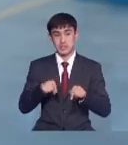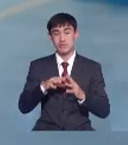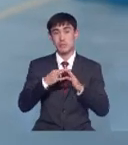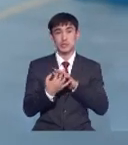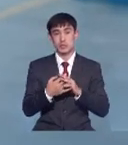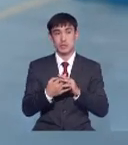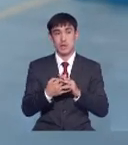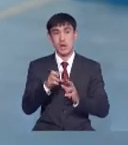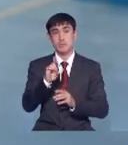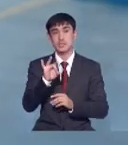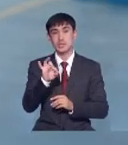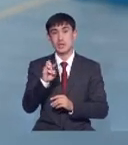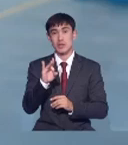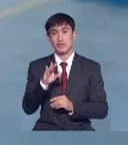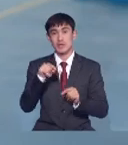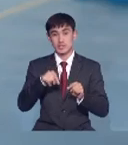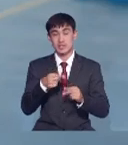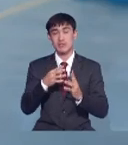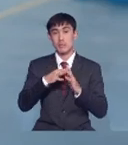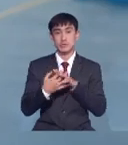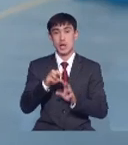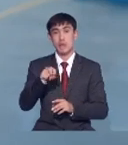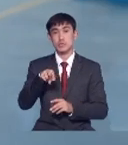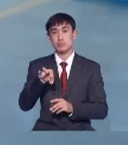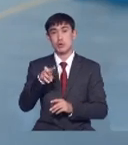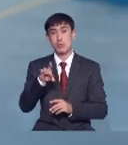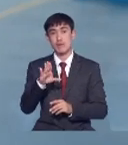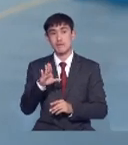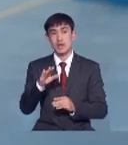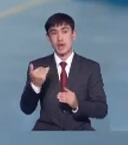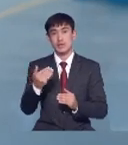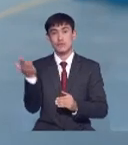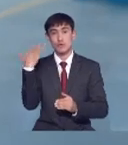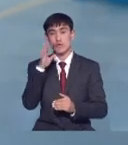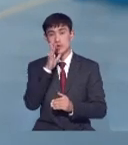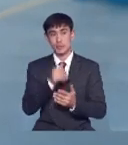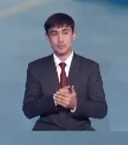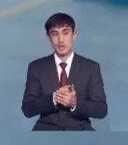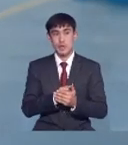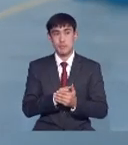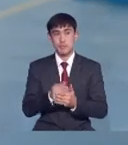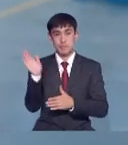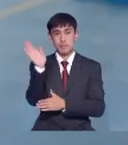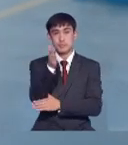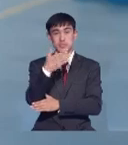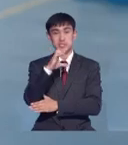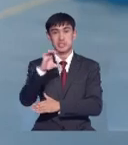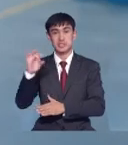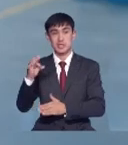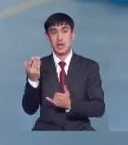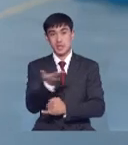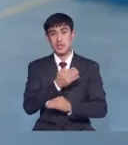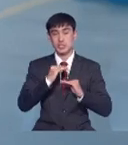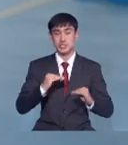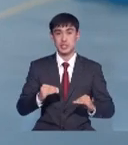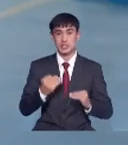поселка Абрисей Тайхамов, с этого поселка Аманжол Богубаев. Они в то время поднимали флаг СССР, а наши